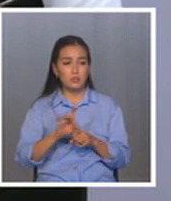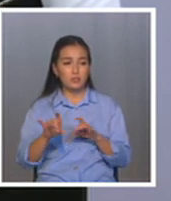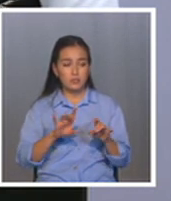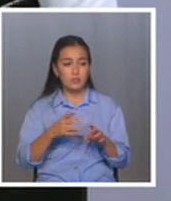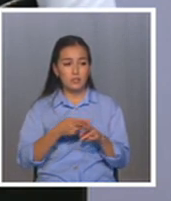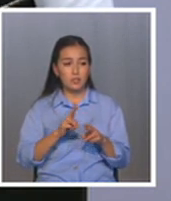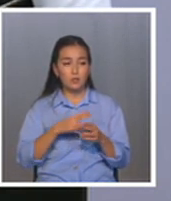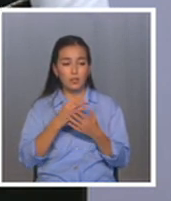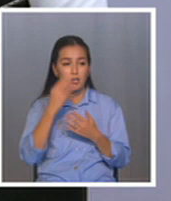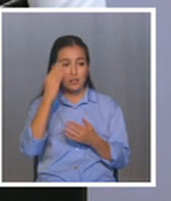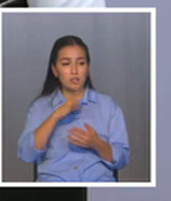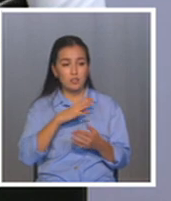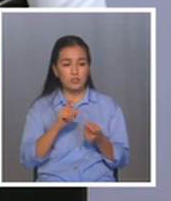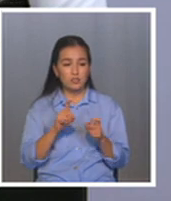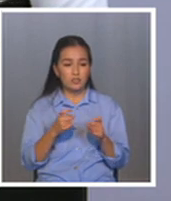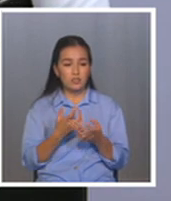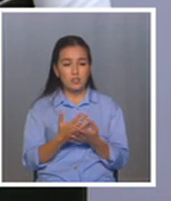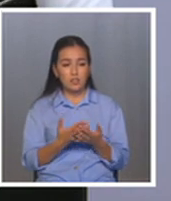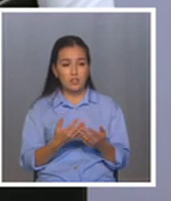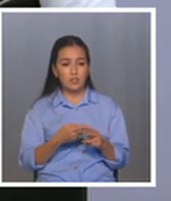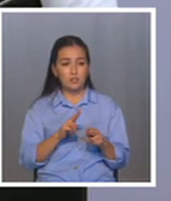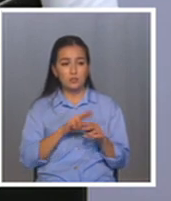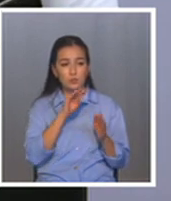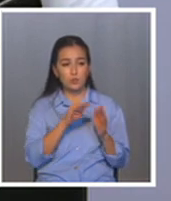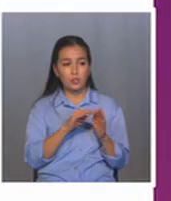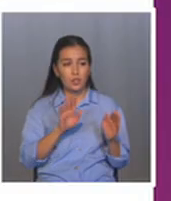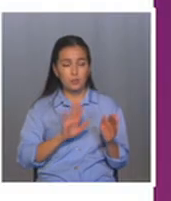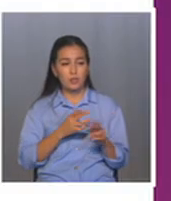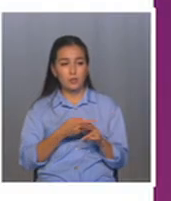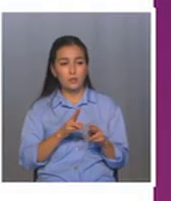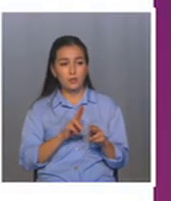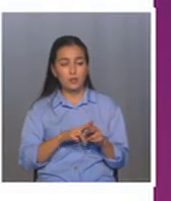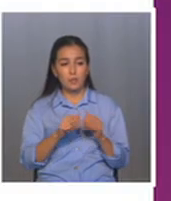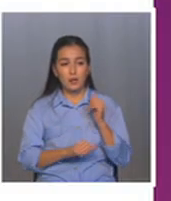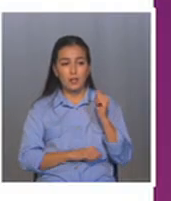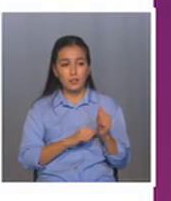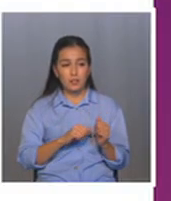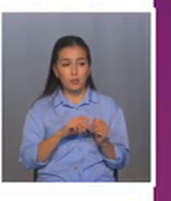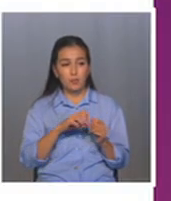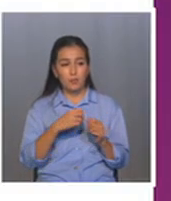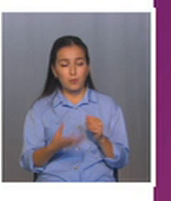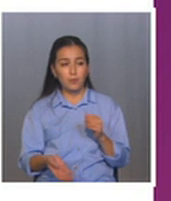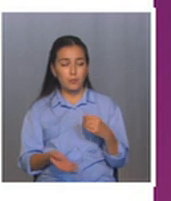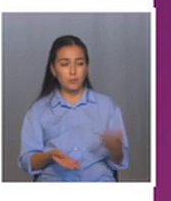Мысалы, ұсақ жәндіктер жоламаған екен бұл матаға, сусылдап түсіп кете берген екен.